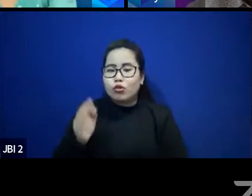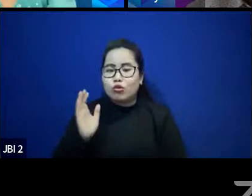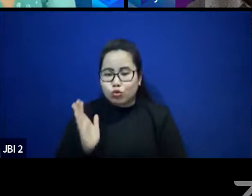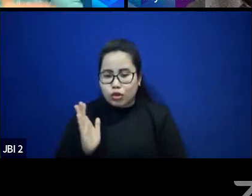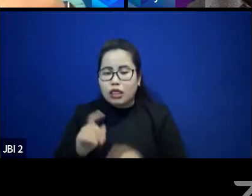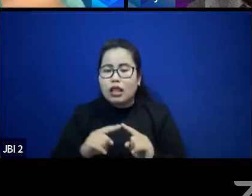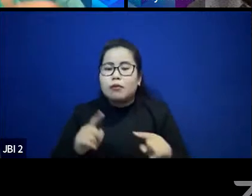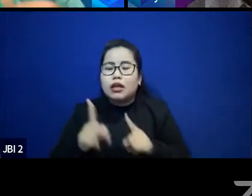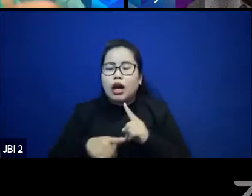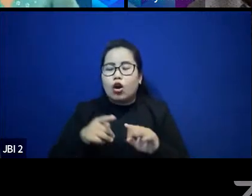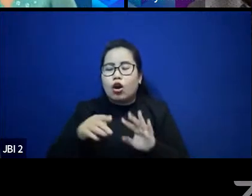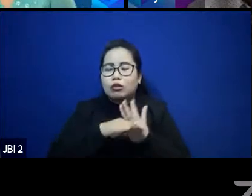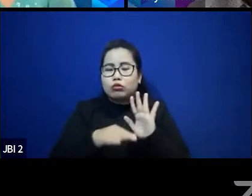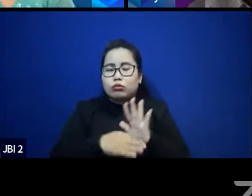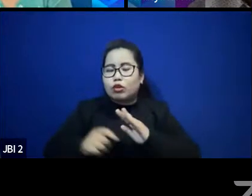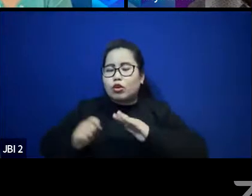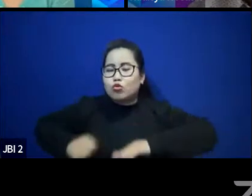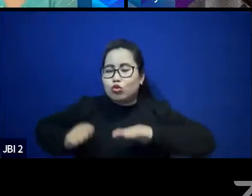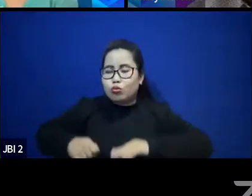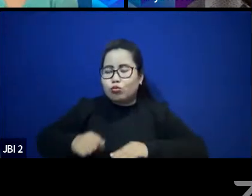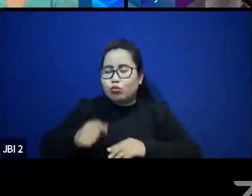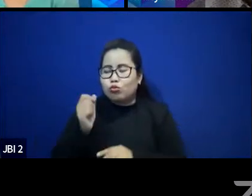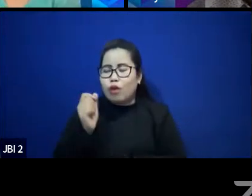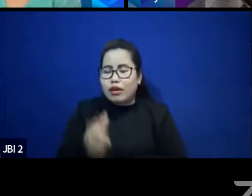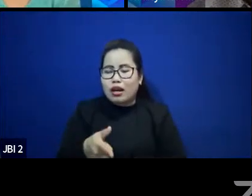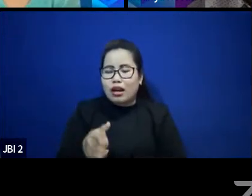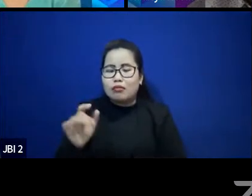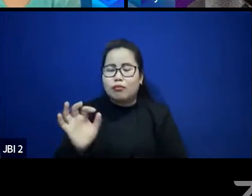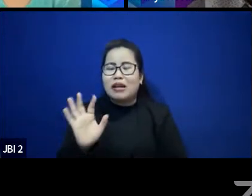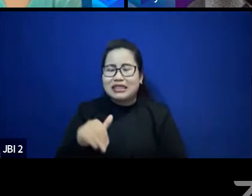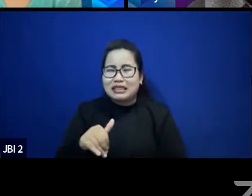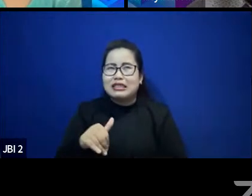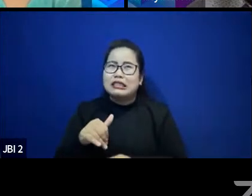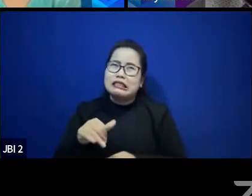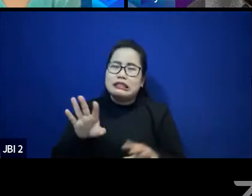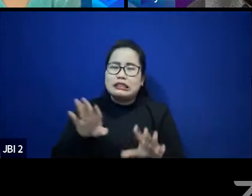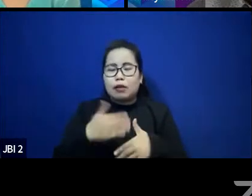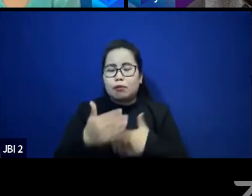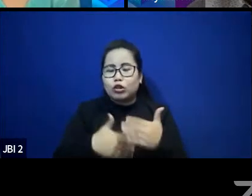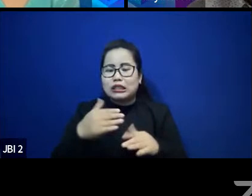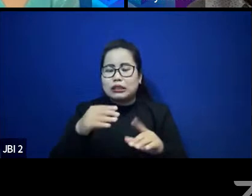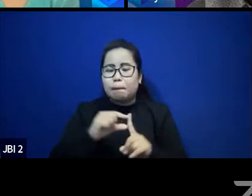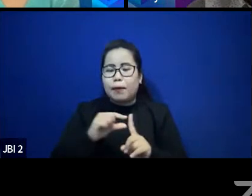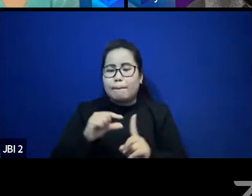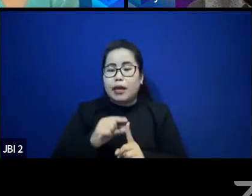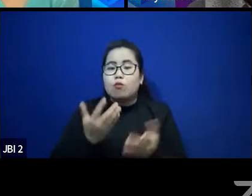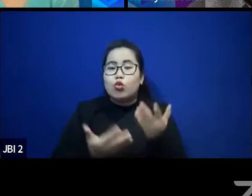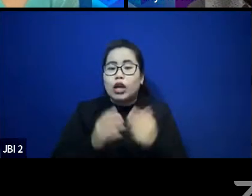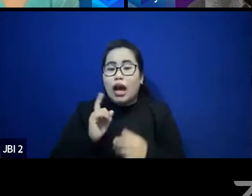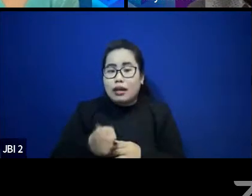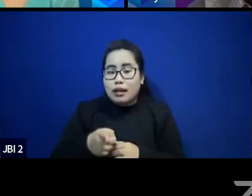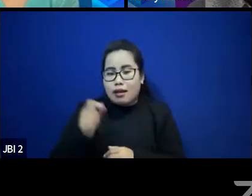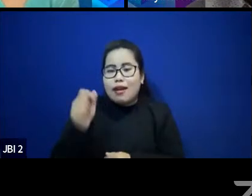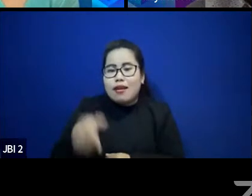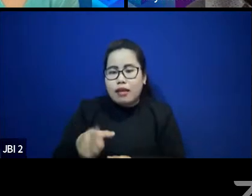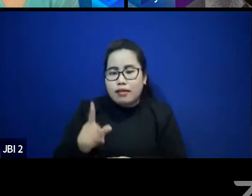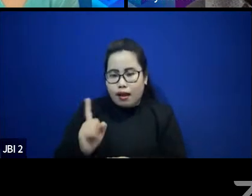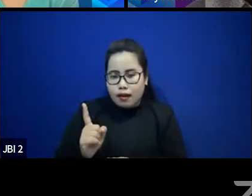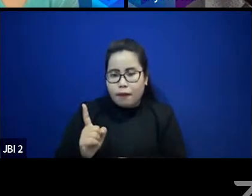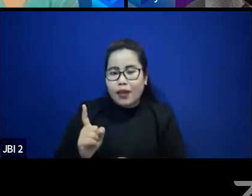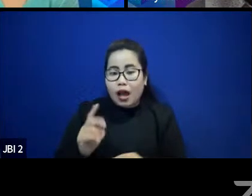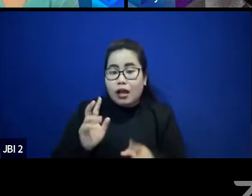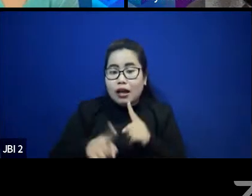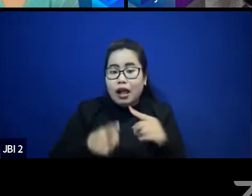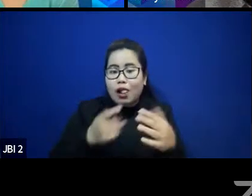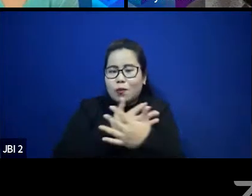dendanya itu sedang dalam Drag PP di situ loh akan ada sanksi denda nya dan apabila masyarakat